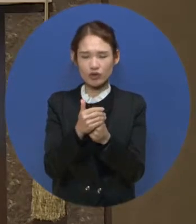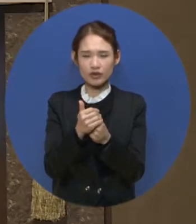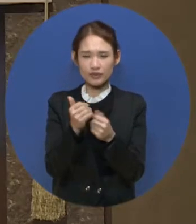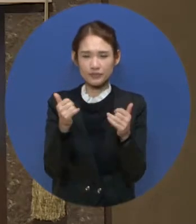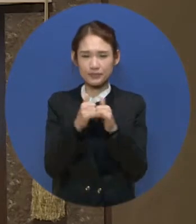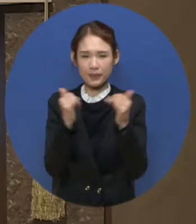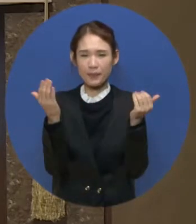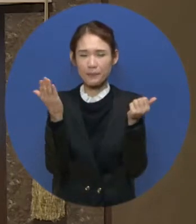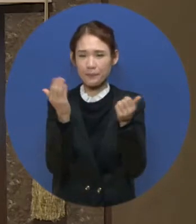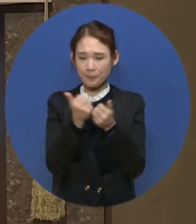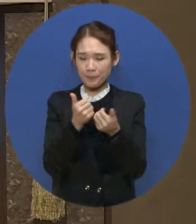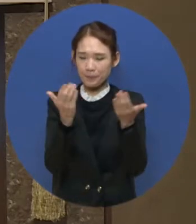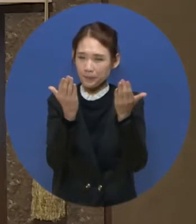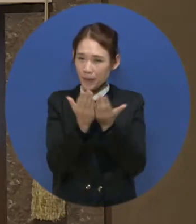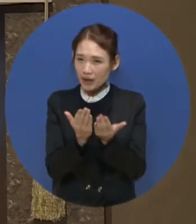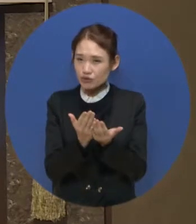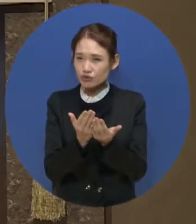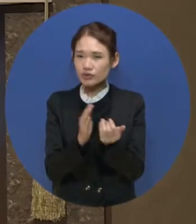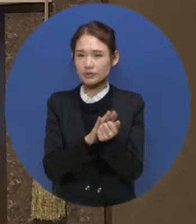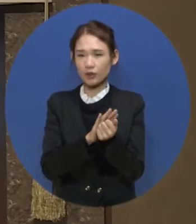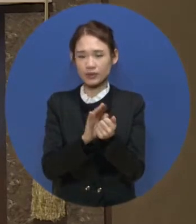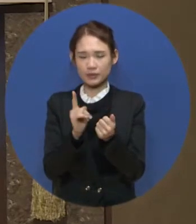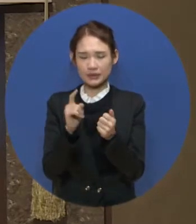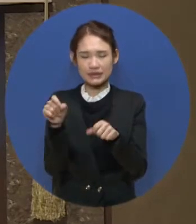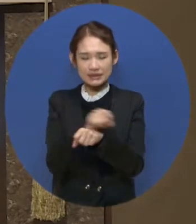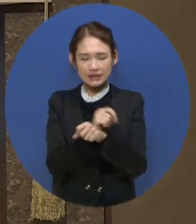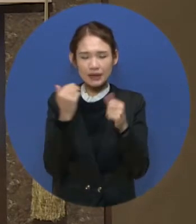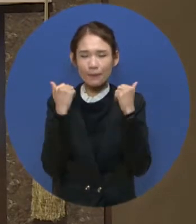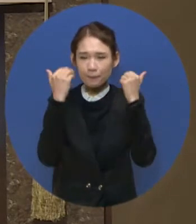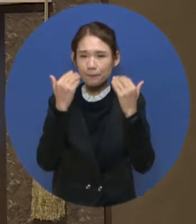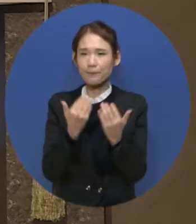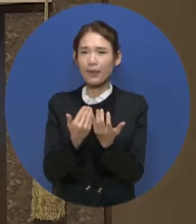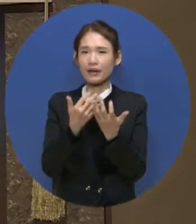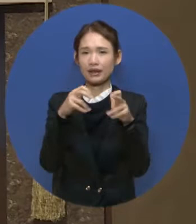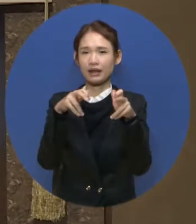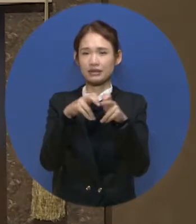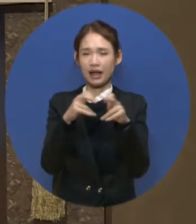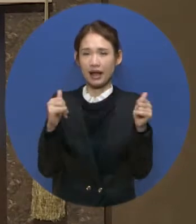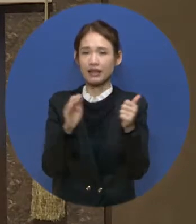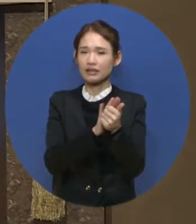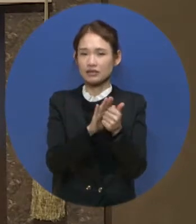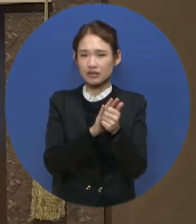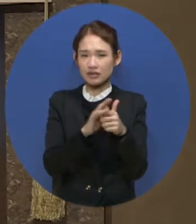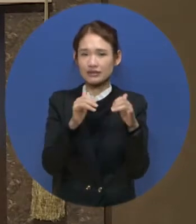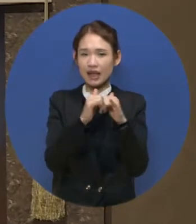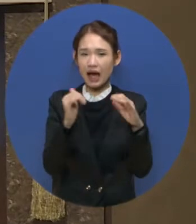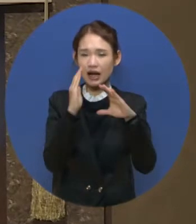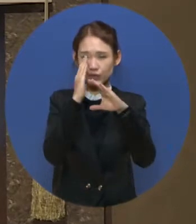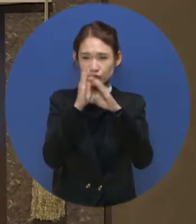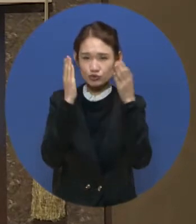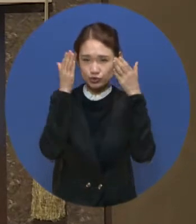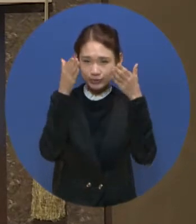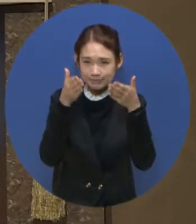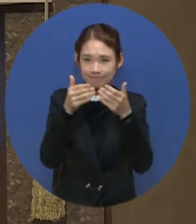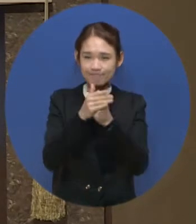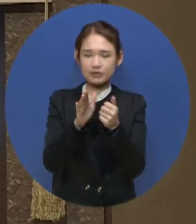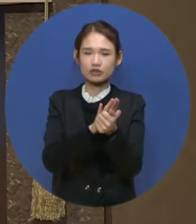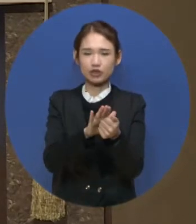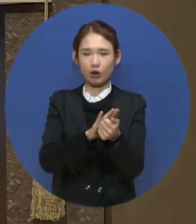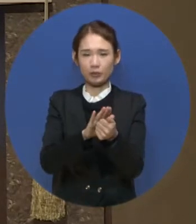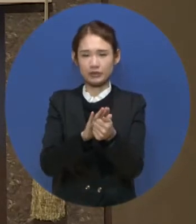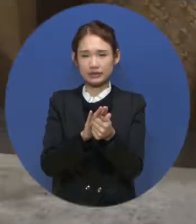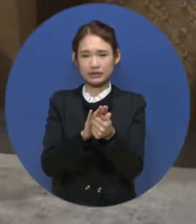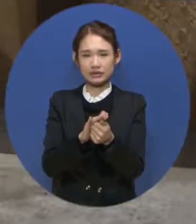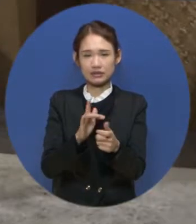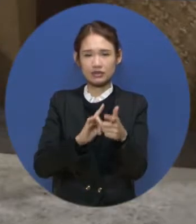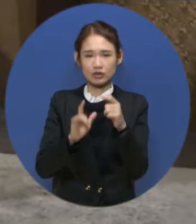위해서 특히 발달장애를 갖고 있는 분들에게 저희가 사람 중심 계획을 또 세워가지고 거기 네. 서비스를 할 수